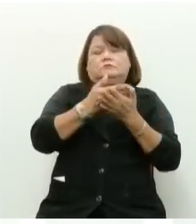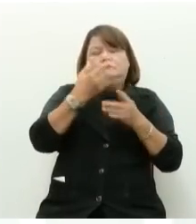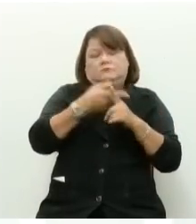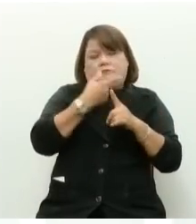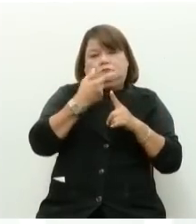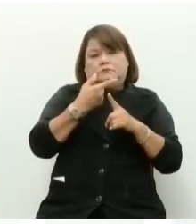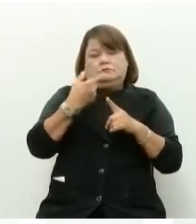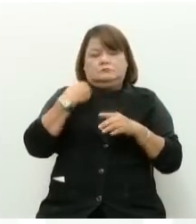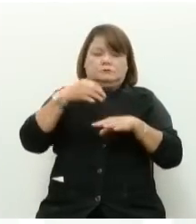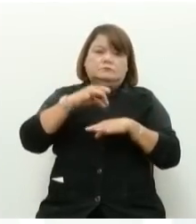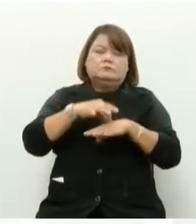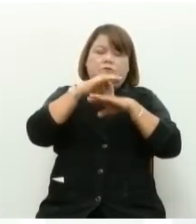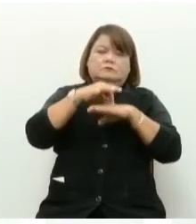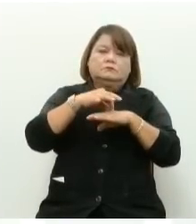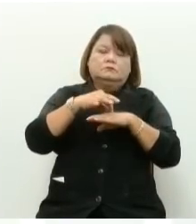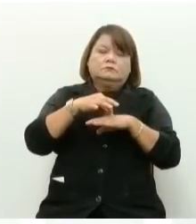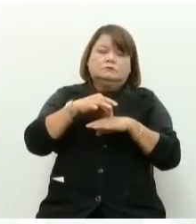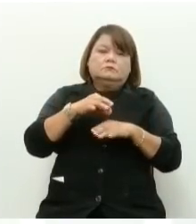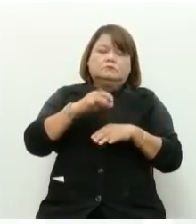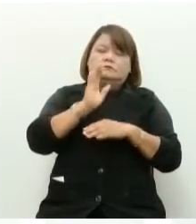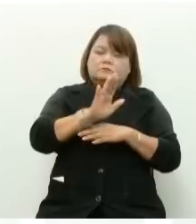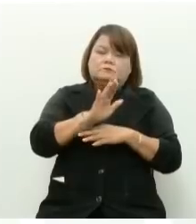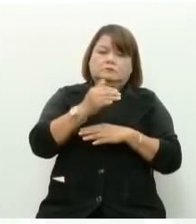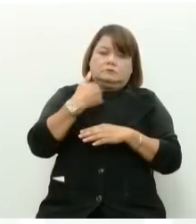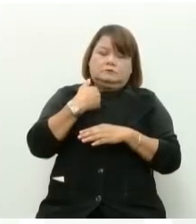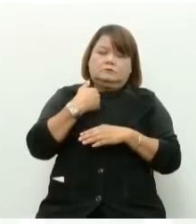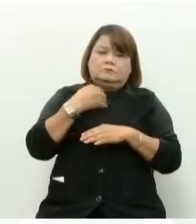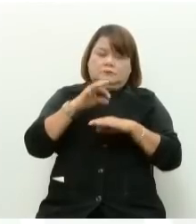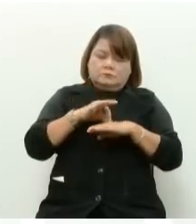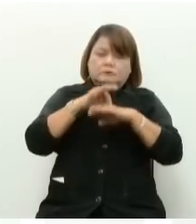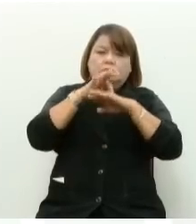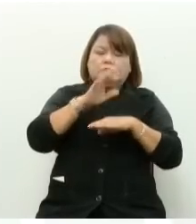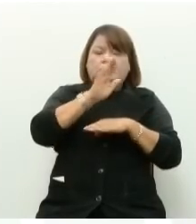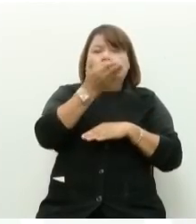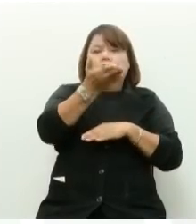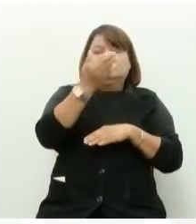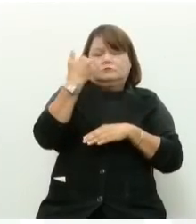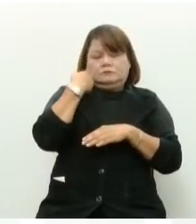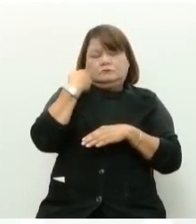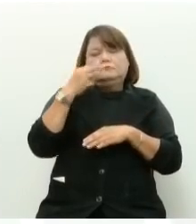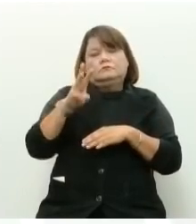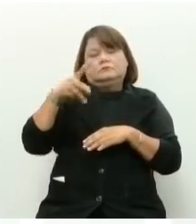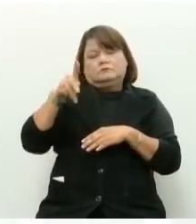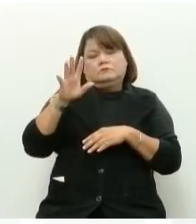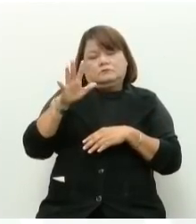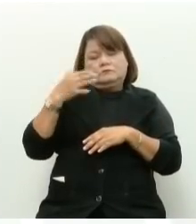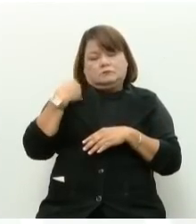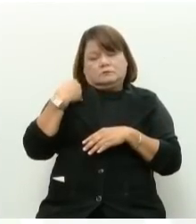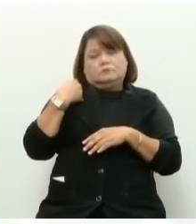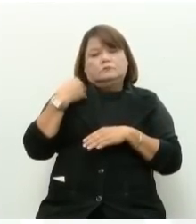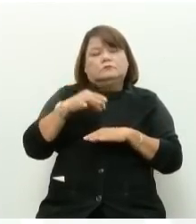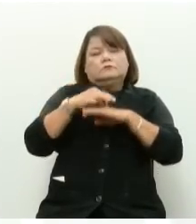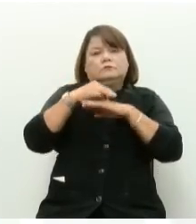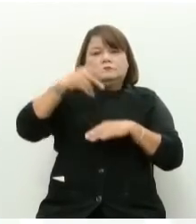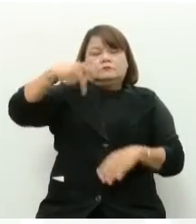ของคงวิทยาฐานะด้วยและที่สำคัญก็เลื่อนวิทยาฐานะหรือขอมีได้ด้วยเพราะฉะนั้นสิ่งที่เป็น PA เ